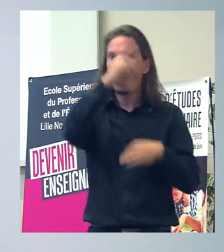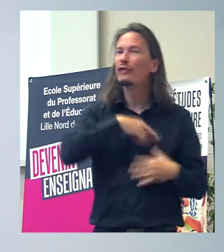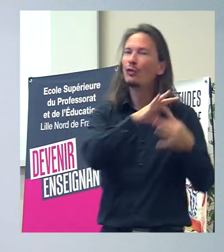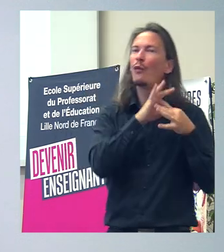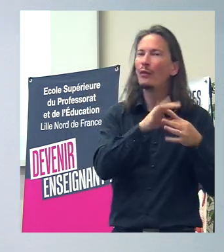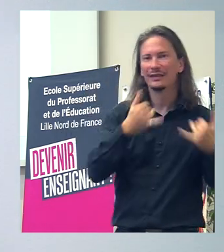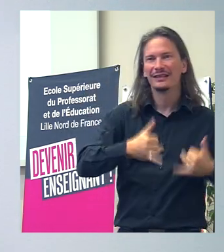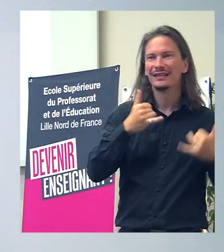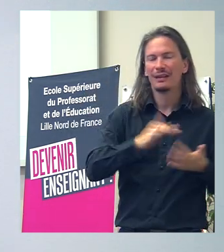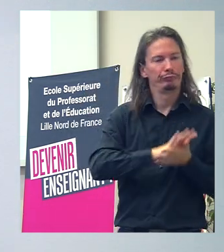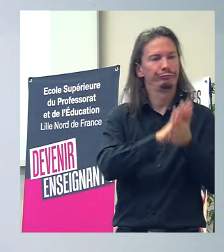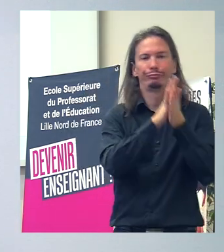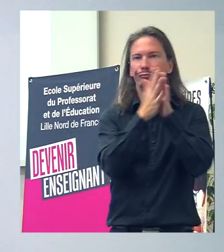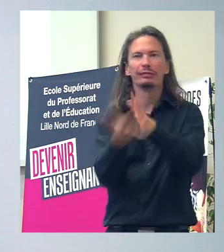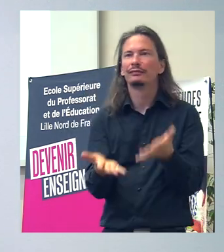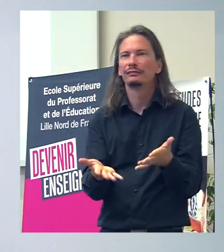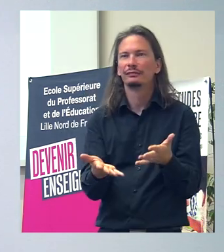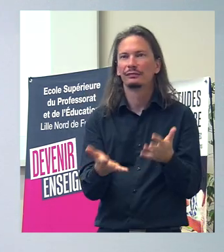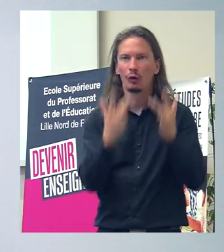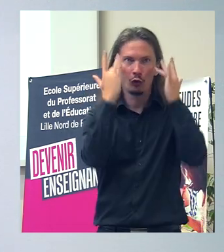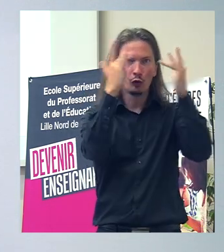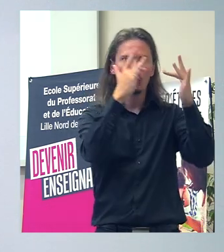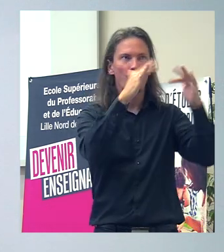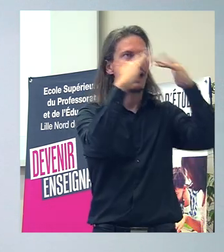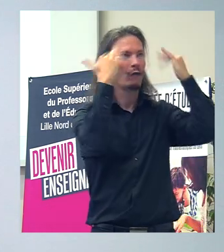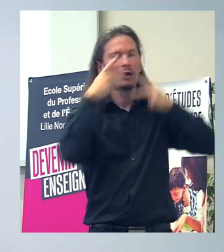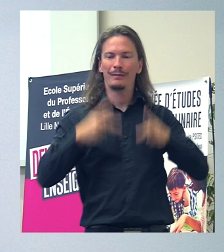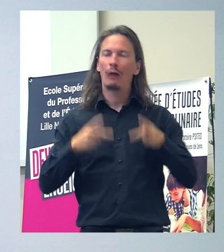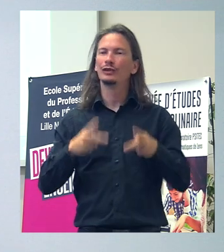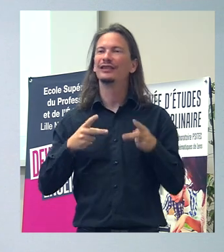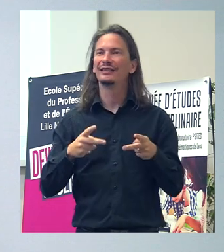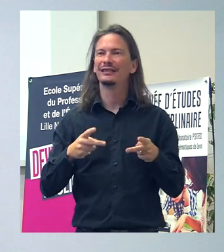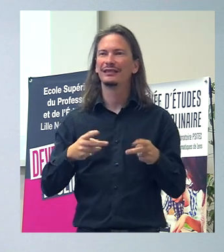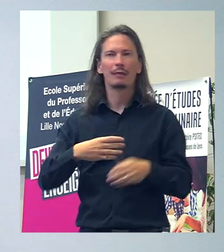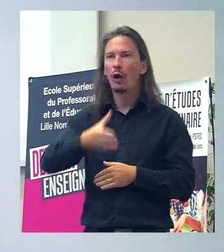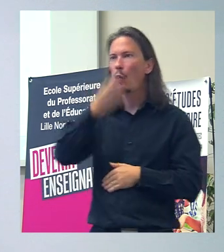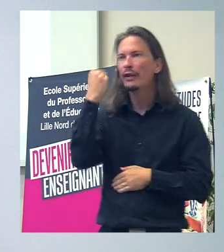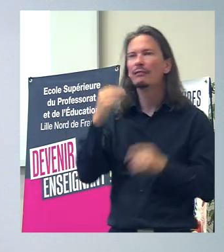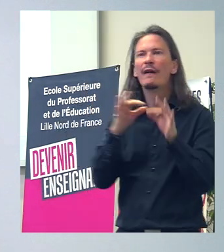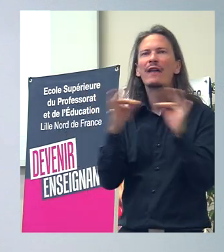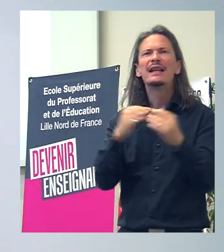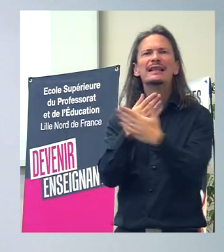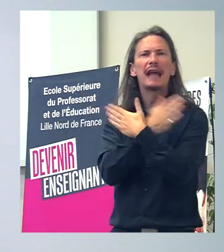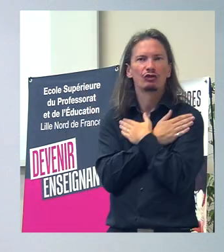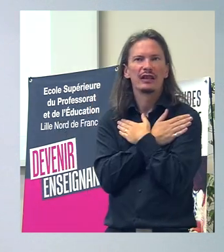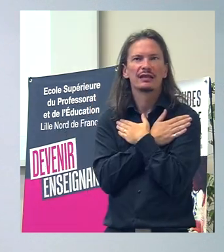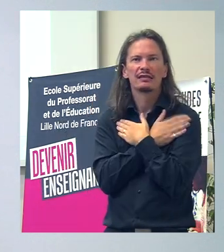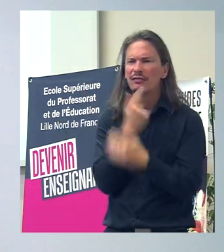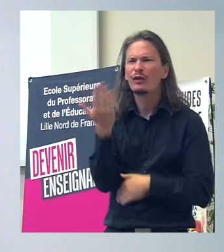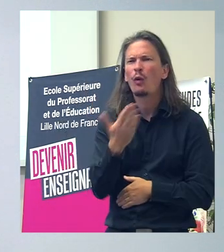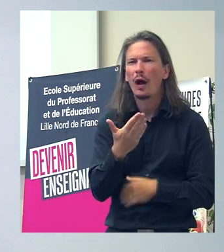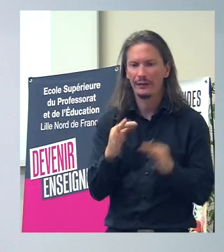notre pays, qui a imprégné notre culture pédagogique, on a oublié ce que c'est qu'une sagesse, c'est-à-dire un